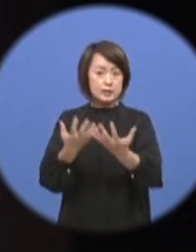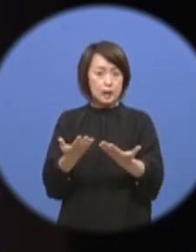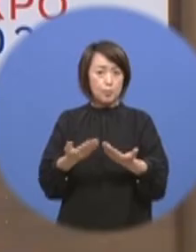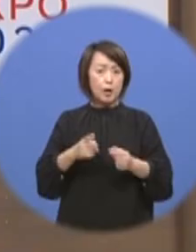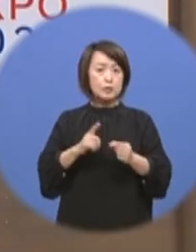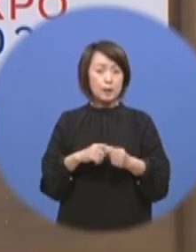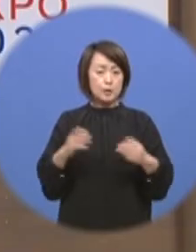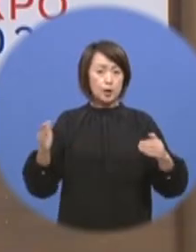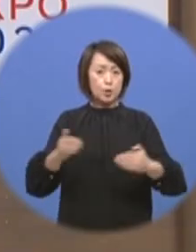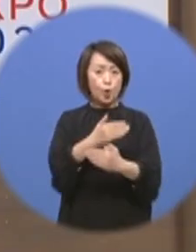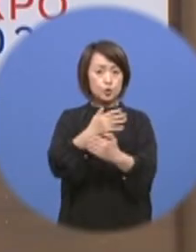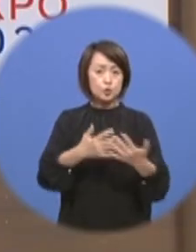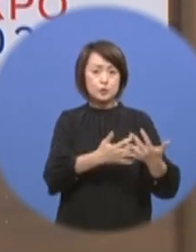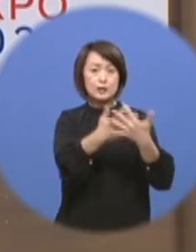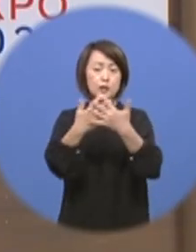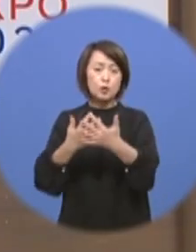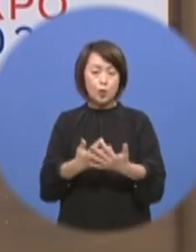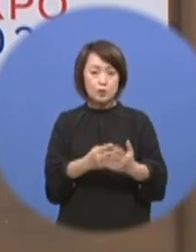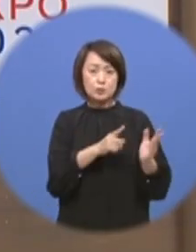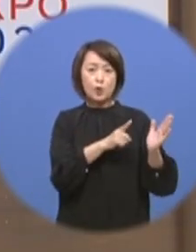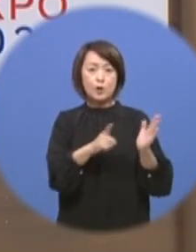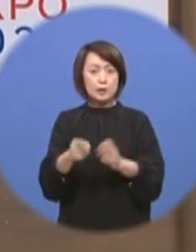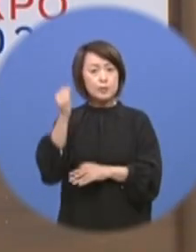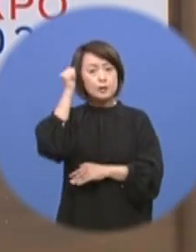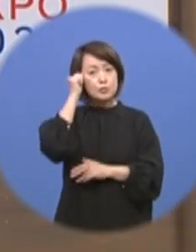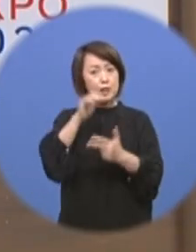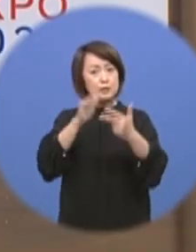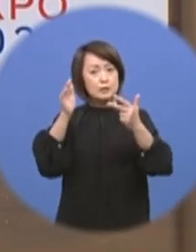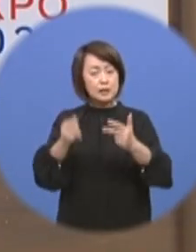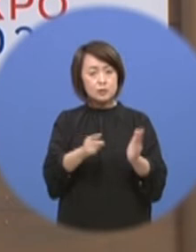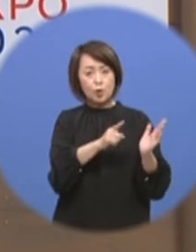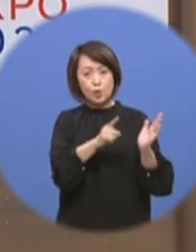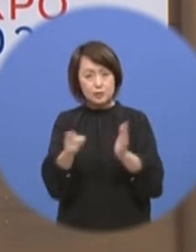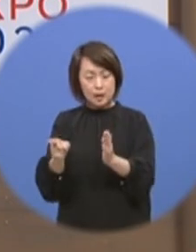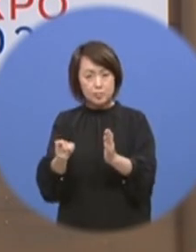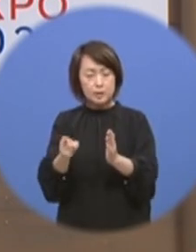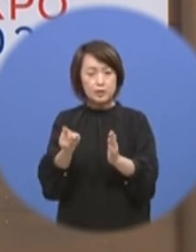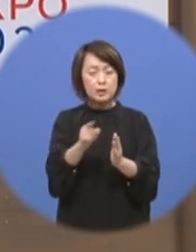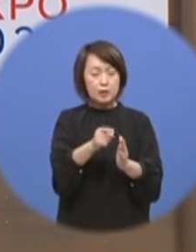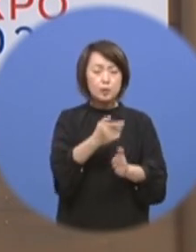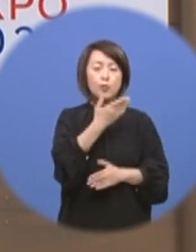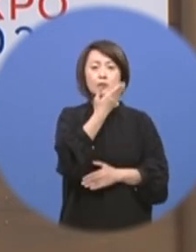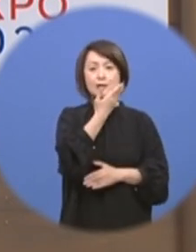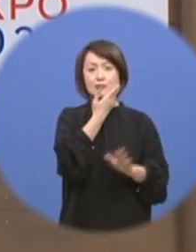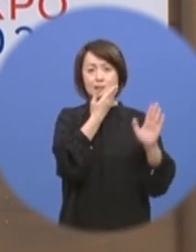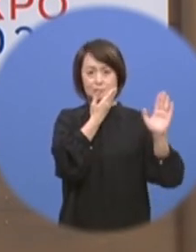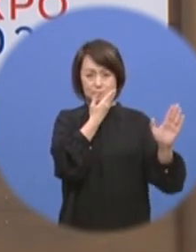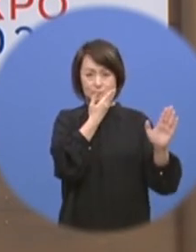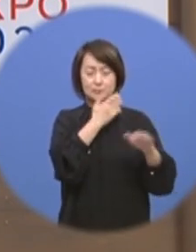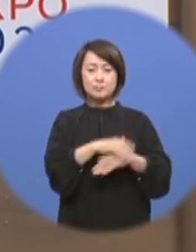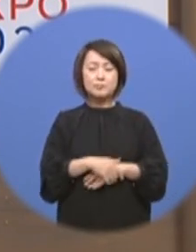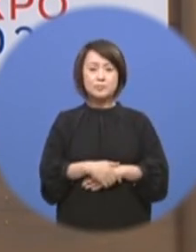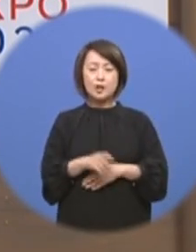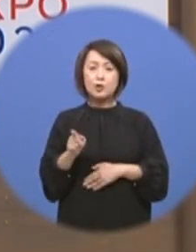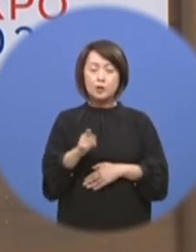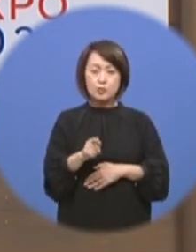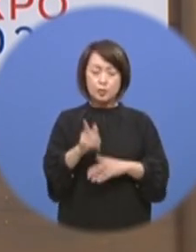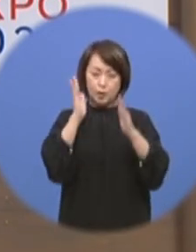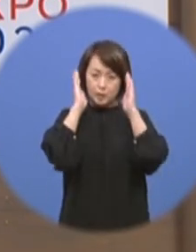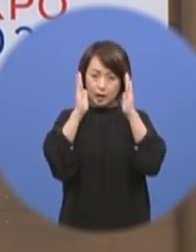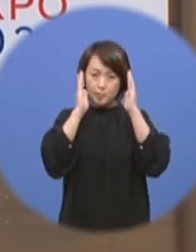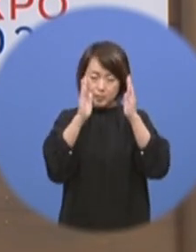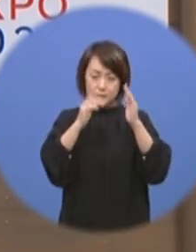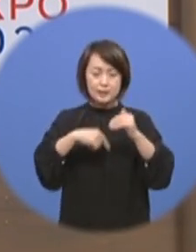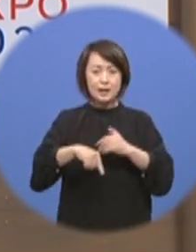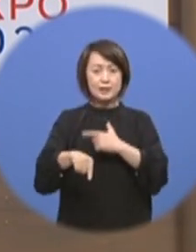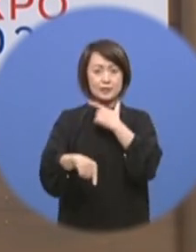ネットワークの整備とか宿泊雪の整備などインフラ整備が重要となってきますのでそこも力を入れて